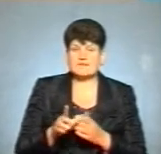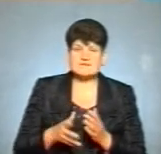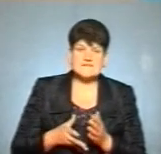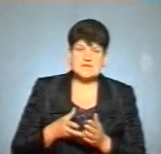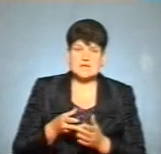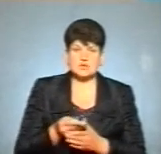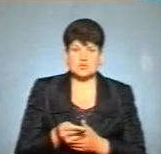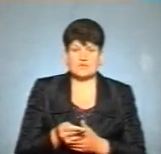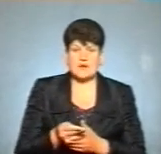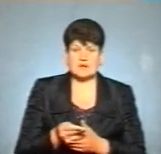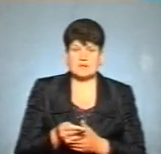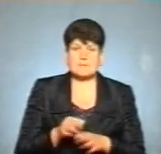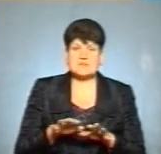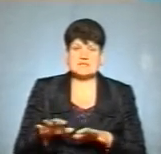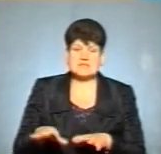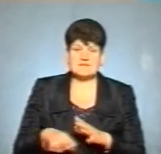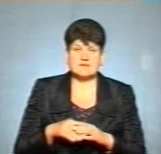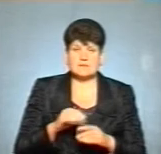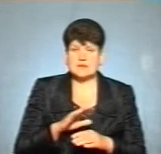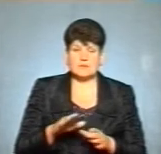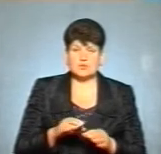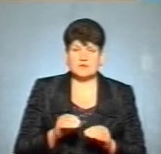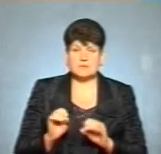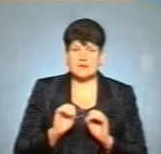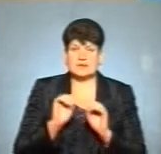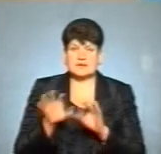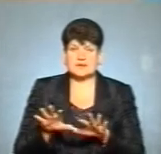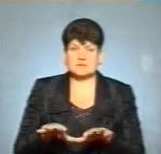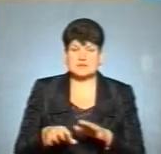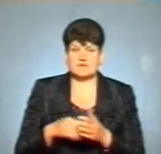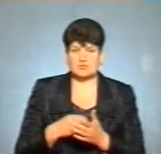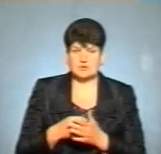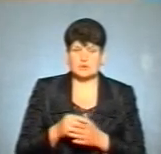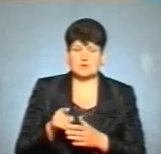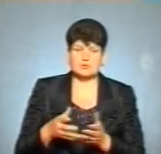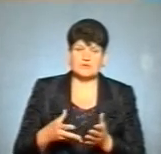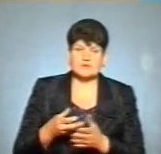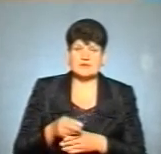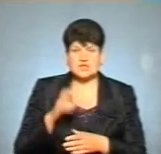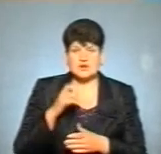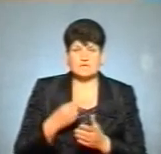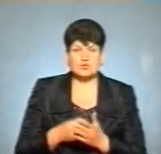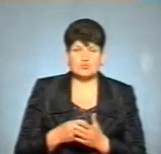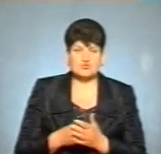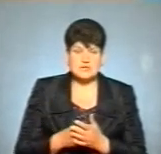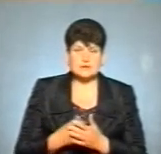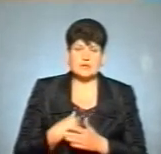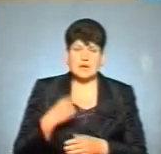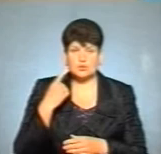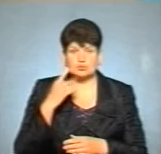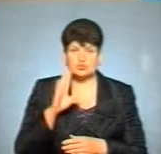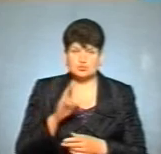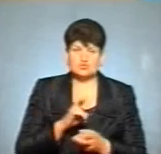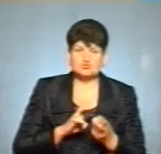фінансування місцевих виборів не буде перекладатися на місцеві бюджети. Все ж таки вони будуть фінансуватися з державного бюджету. Я думаю, що будуть